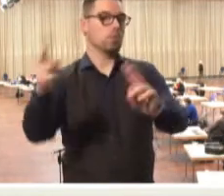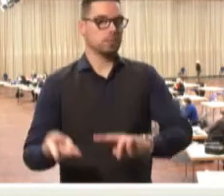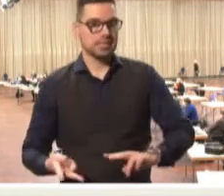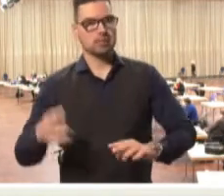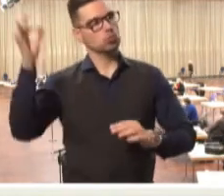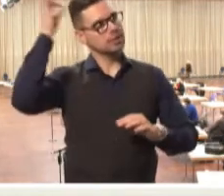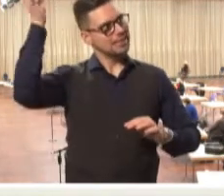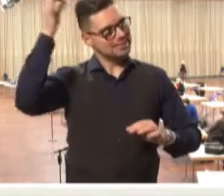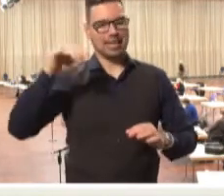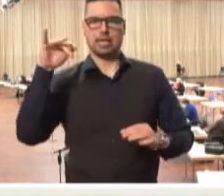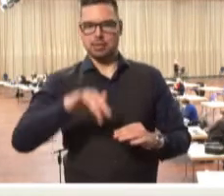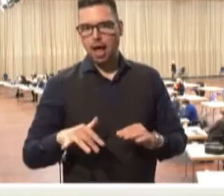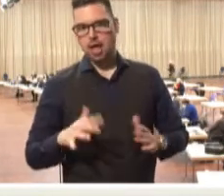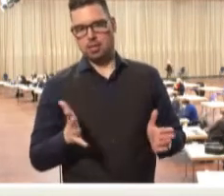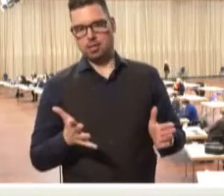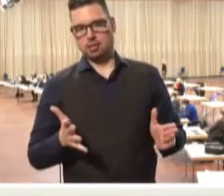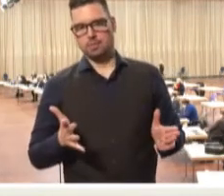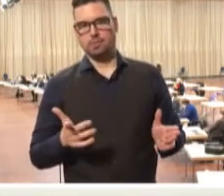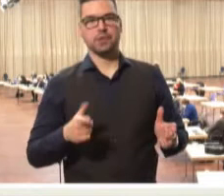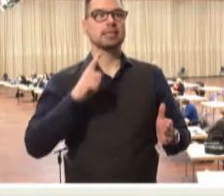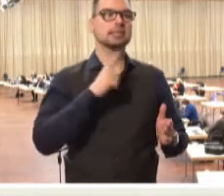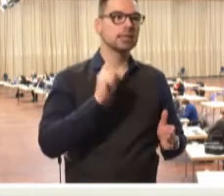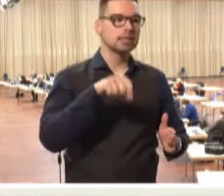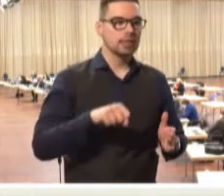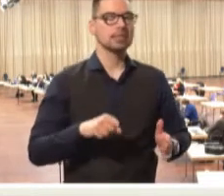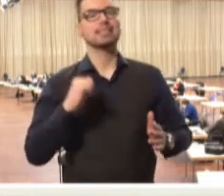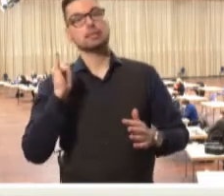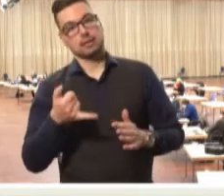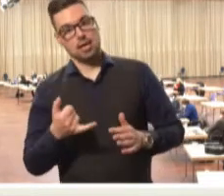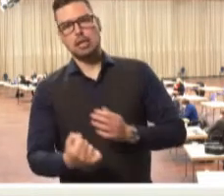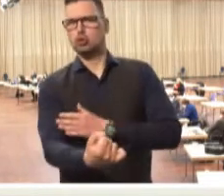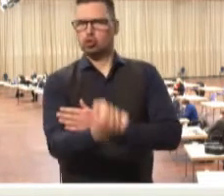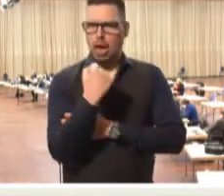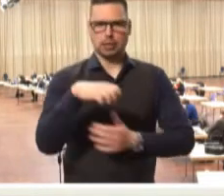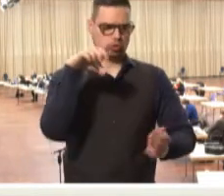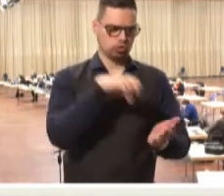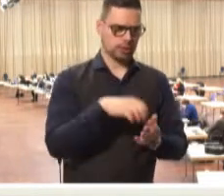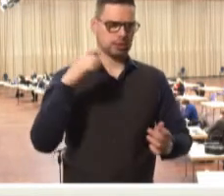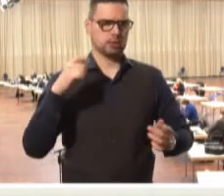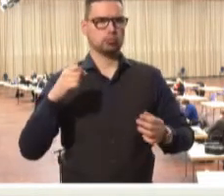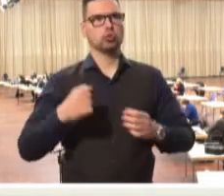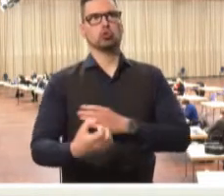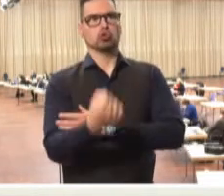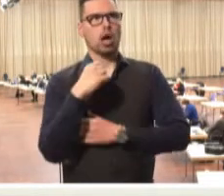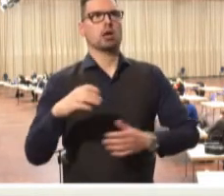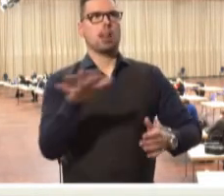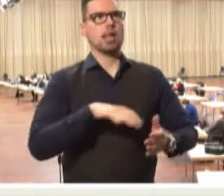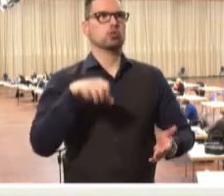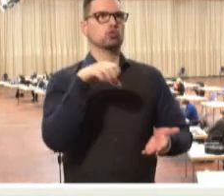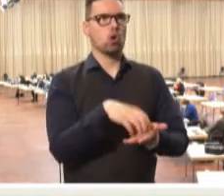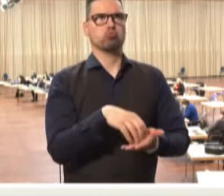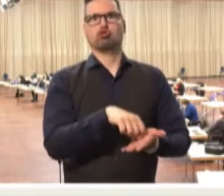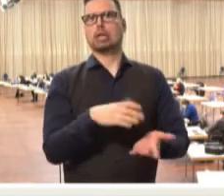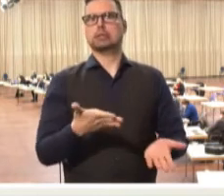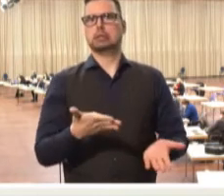einer Idee, die davon getragen ist, dass man sagt, ja, wir brauchen starke Städte, starke Landeshauptstadt, starke